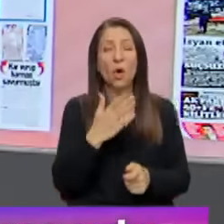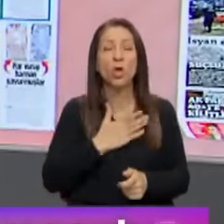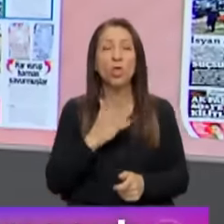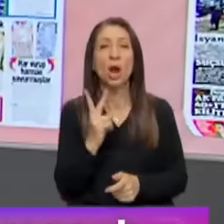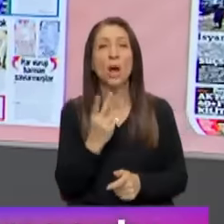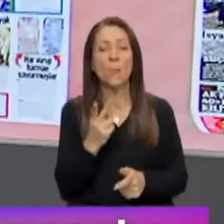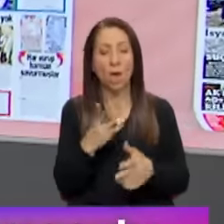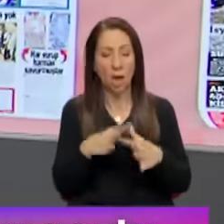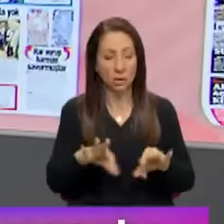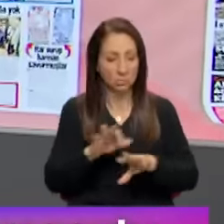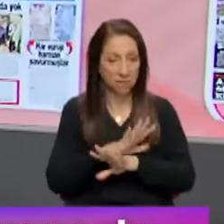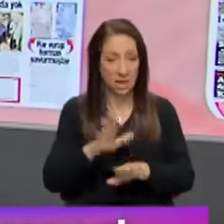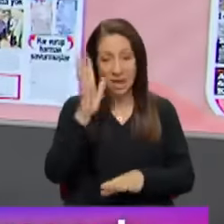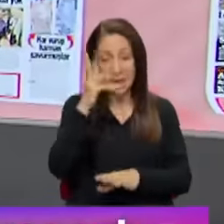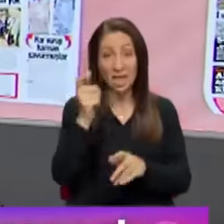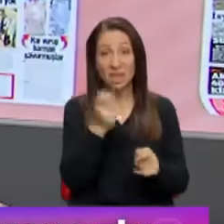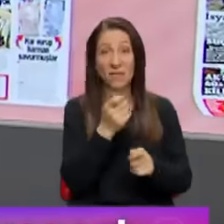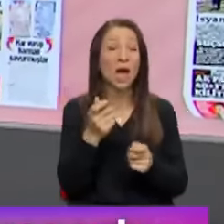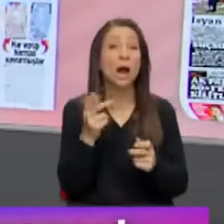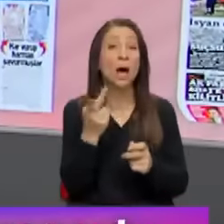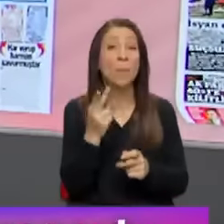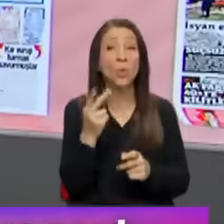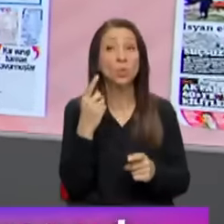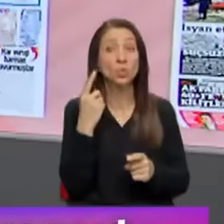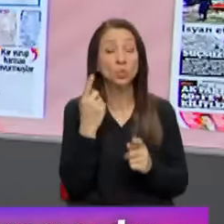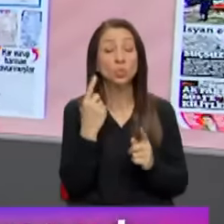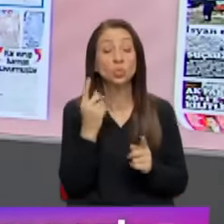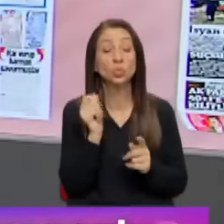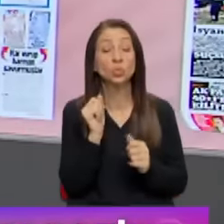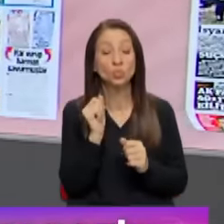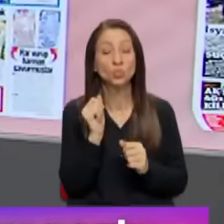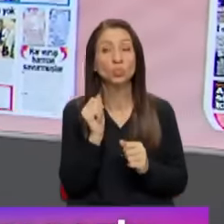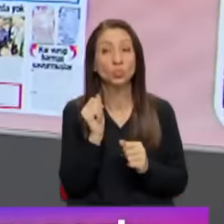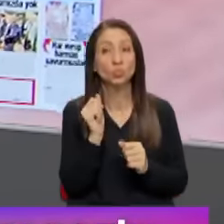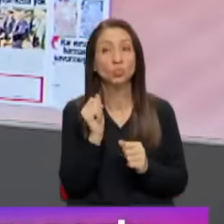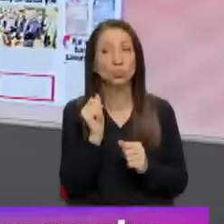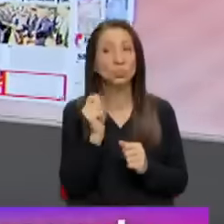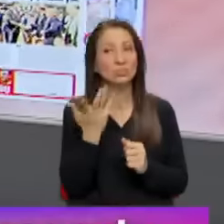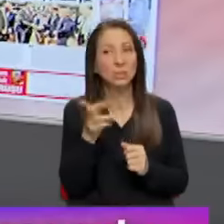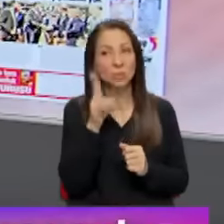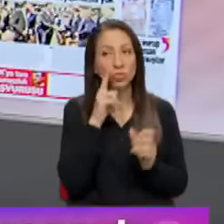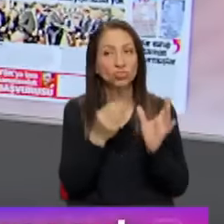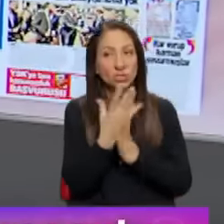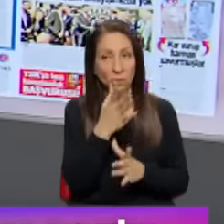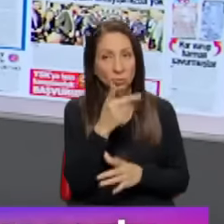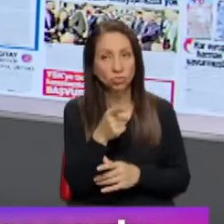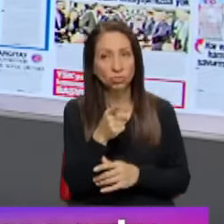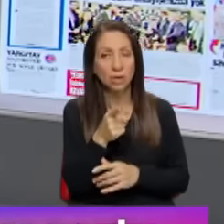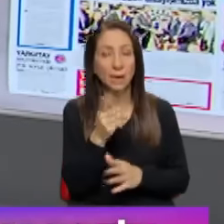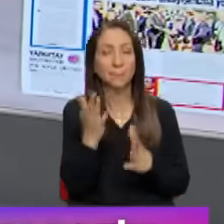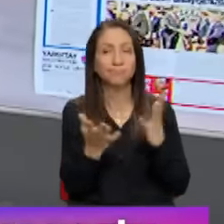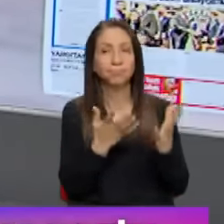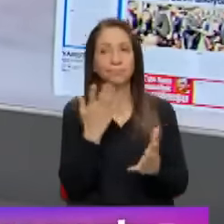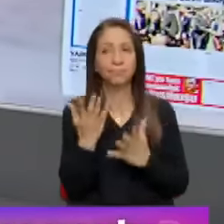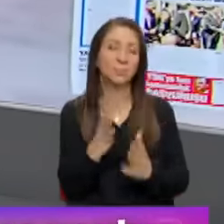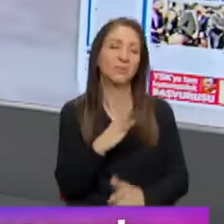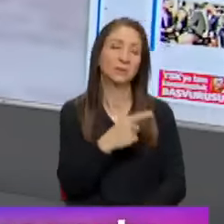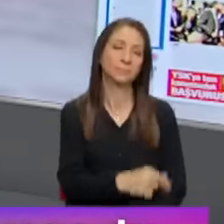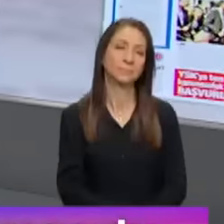raporunu tamamladı. İtfaiye raporu düşündürücü. Ne çıktı peki karşımıza? İhmaller çıktı.